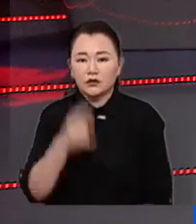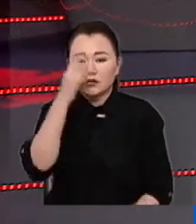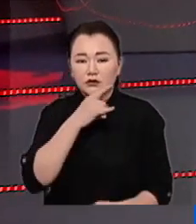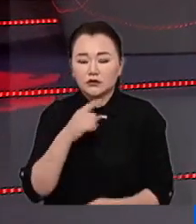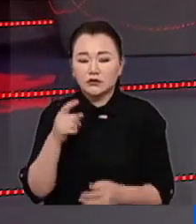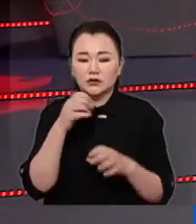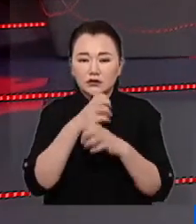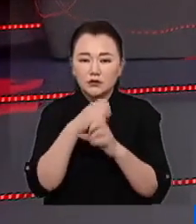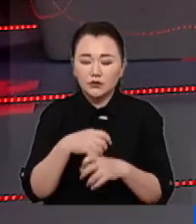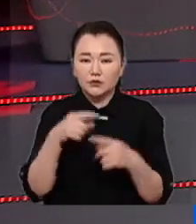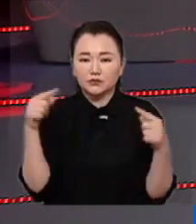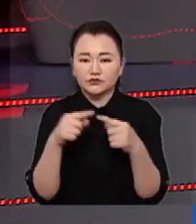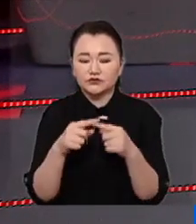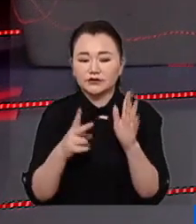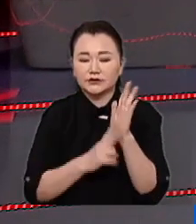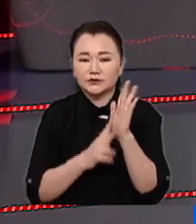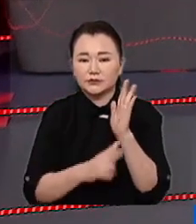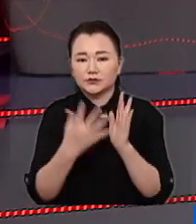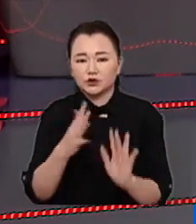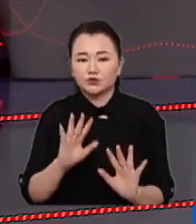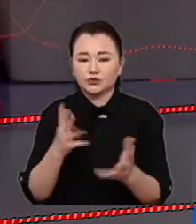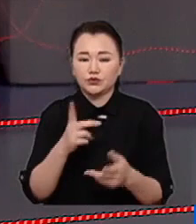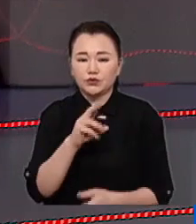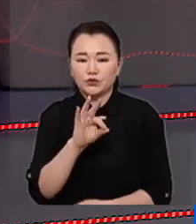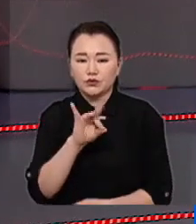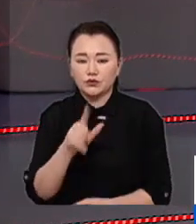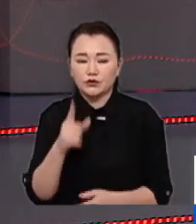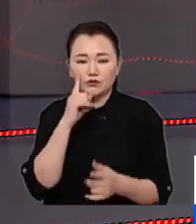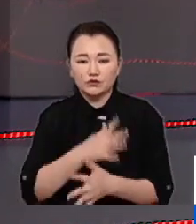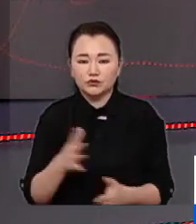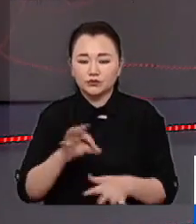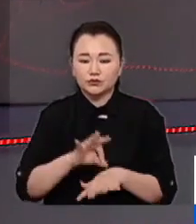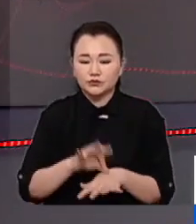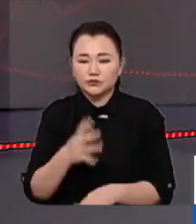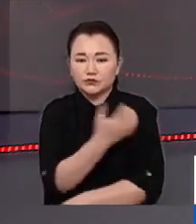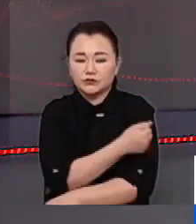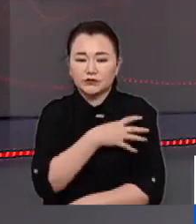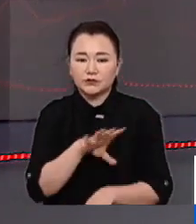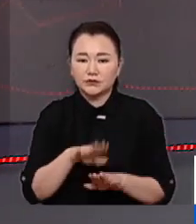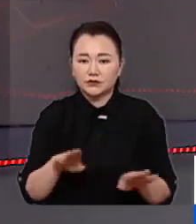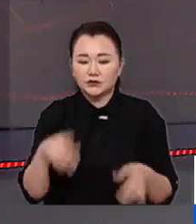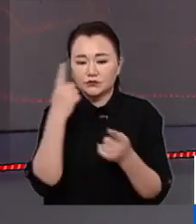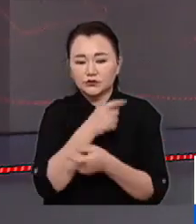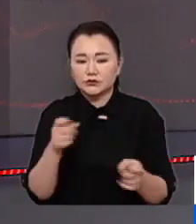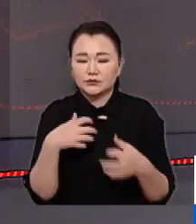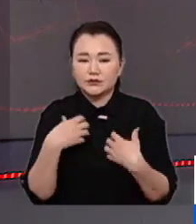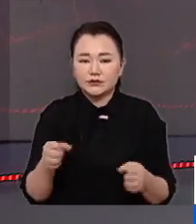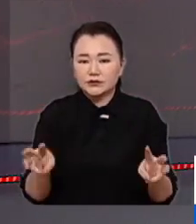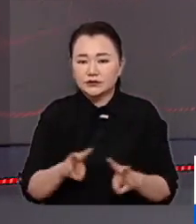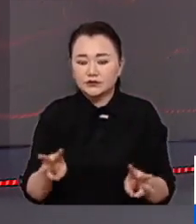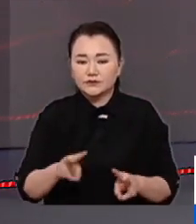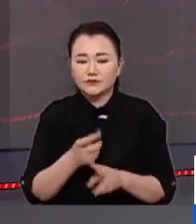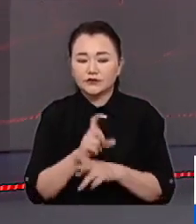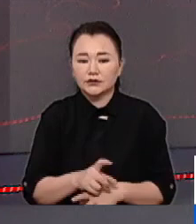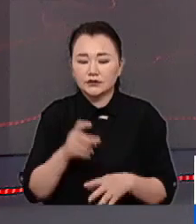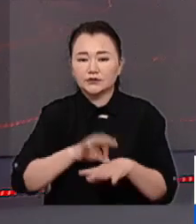Казахстане лабораторно подтверждены 75 случаев кори. Большинство заболевших – непривитые дети, сообщают в Минздраве. Подъем